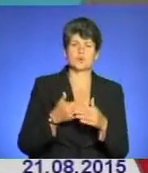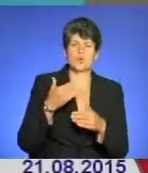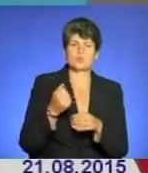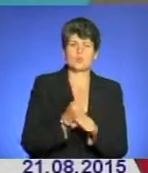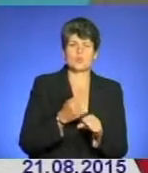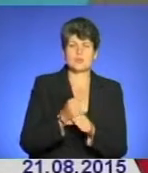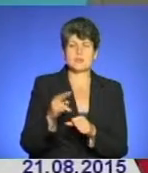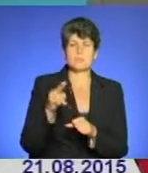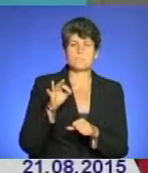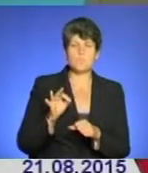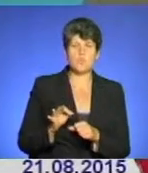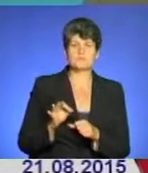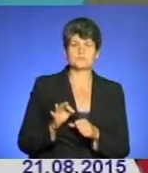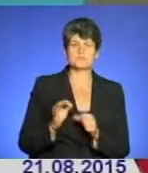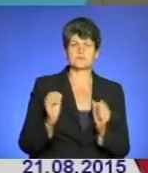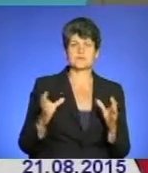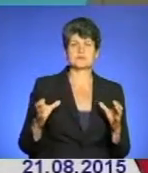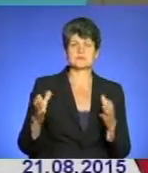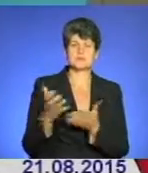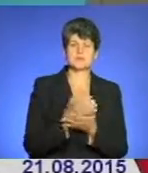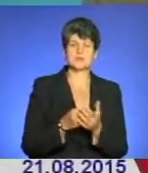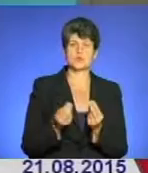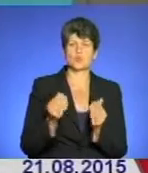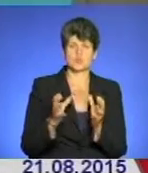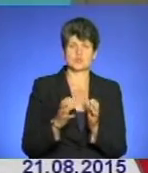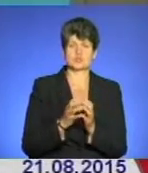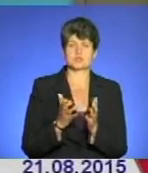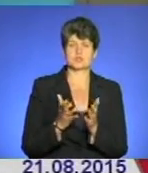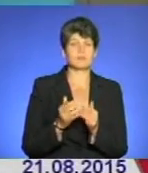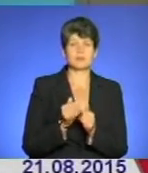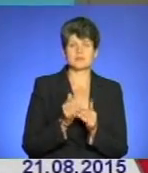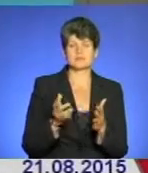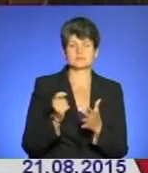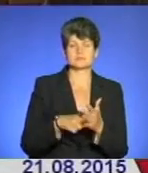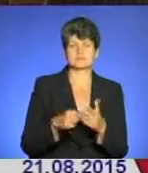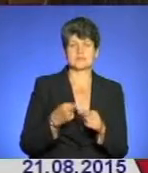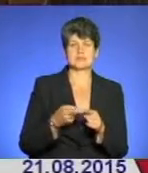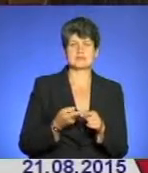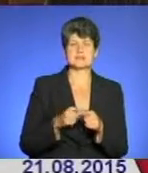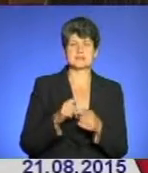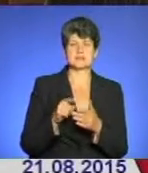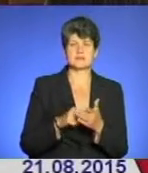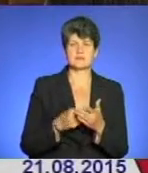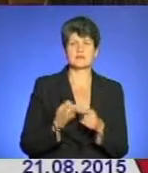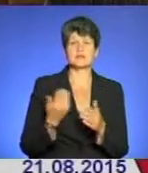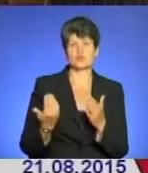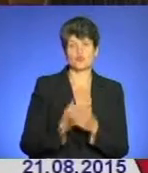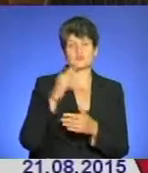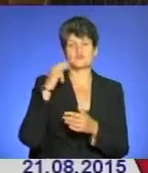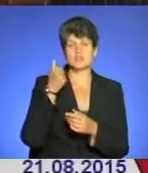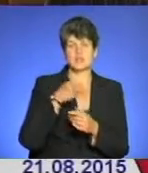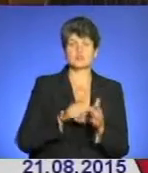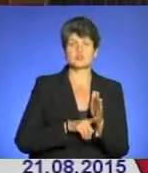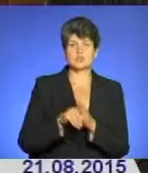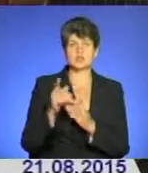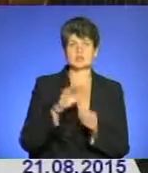по саме якраз акумуляції коштів, ми не закриємо цих питань. Попри це, новий навчальний рік розпочнеться і